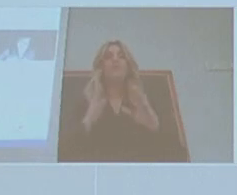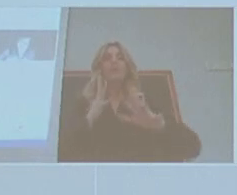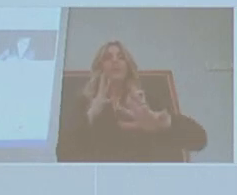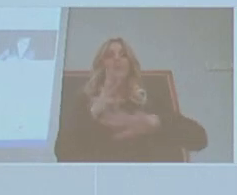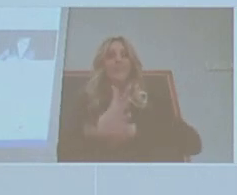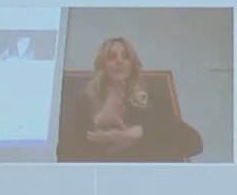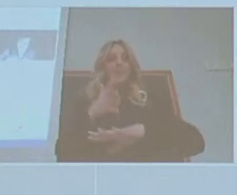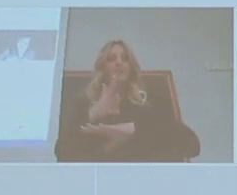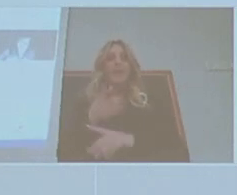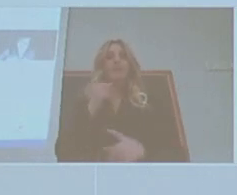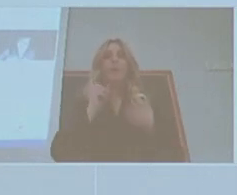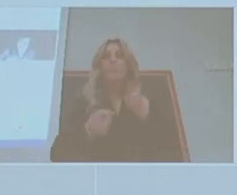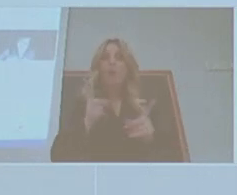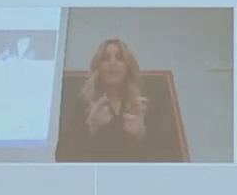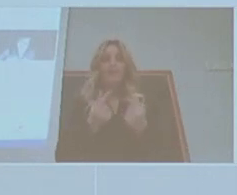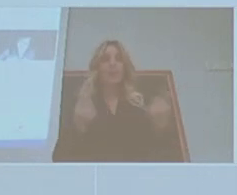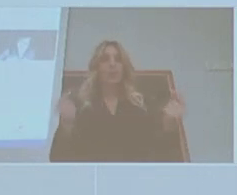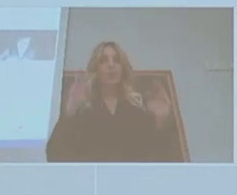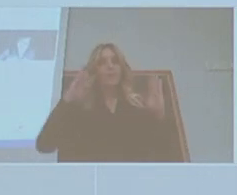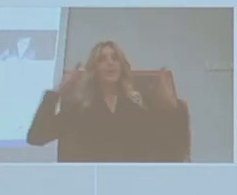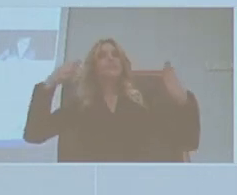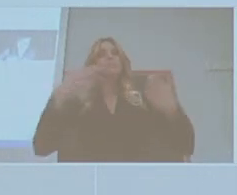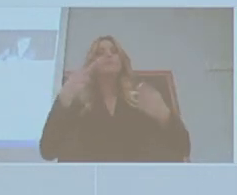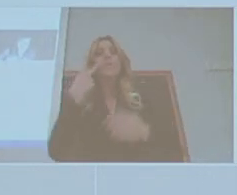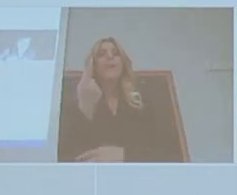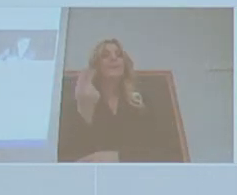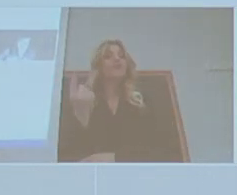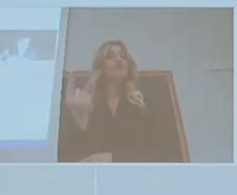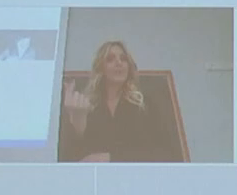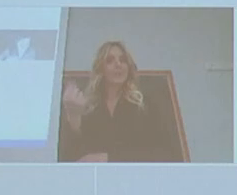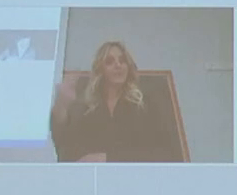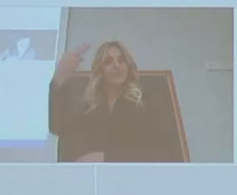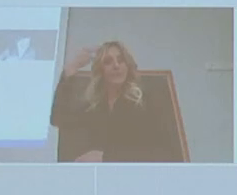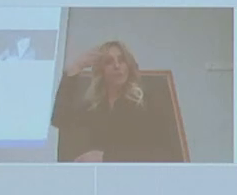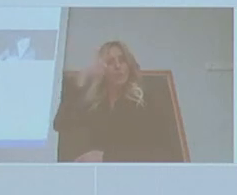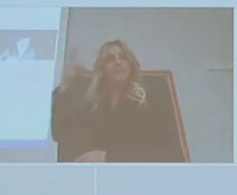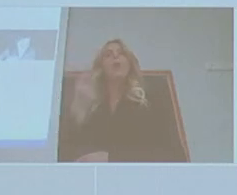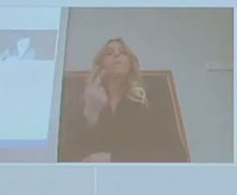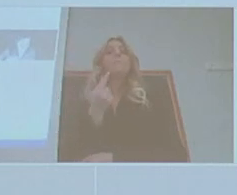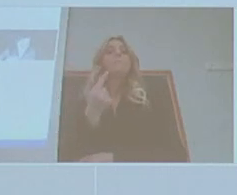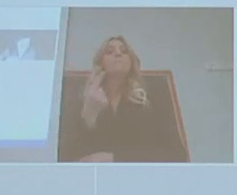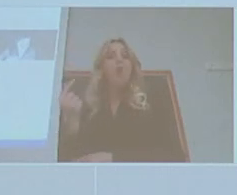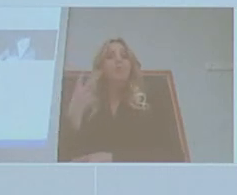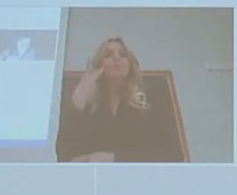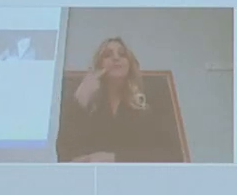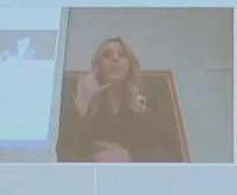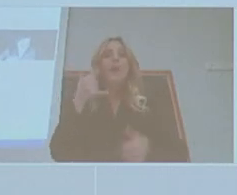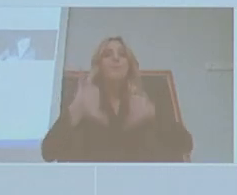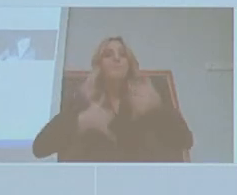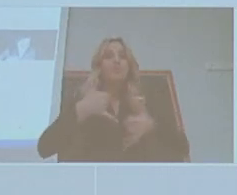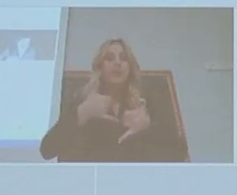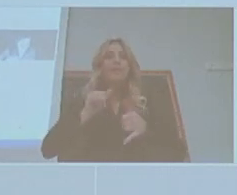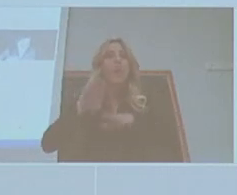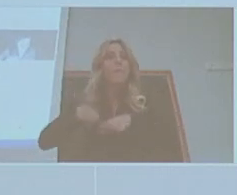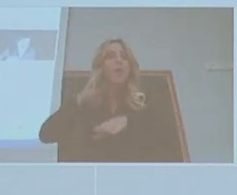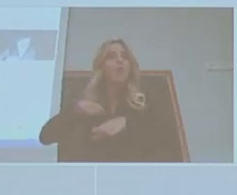economica concentrati sui cosiddetti incentivi, ricordiamo tutti i bonus per le bici e i